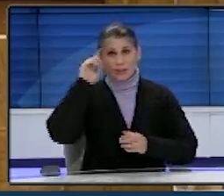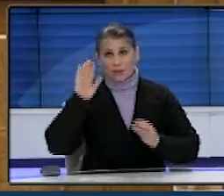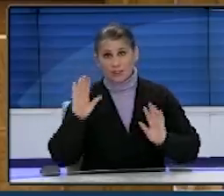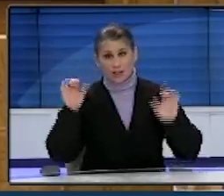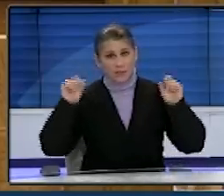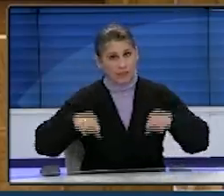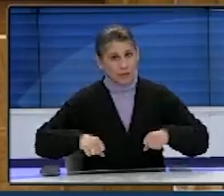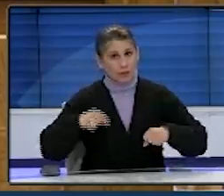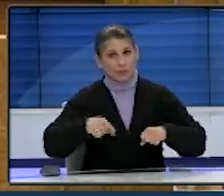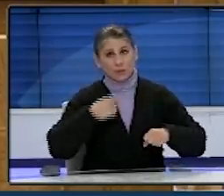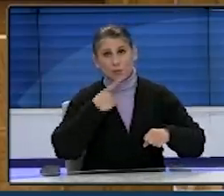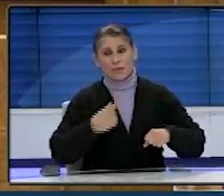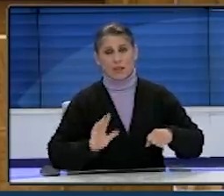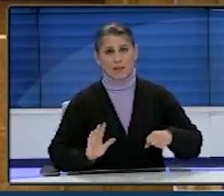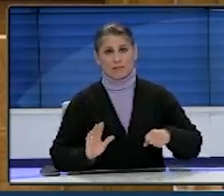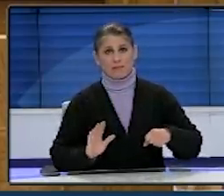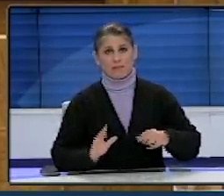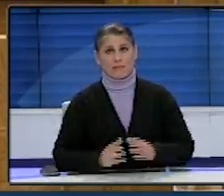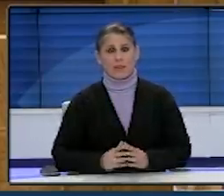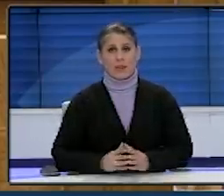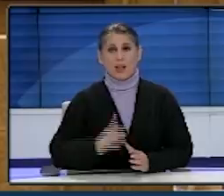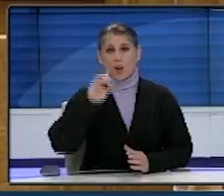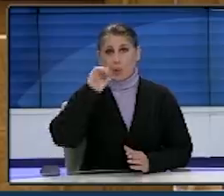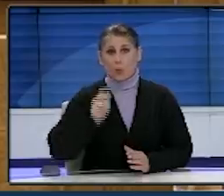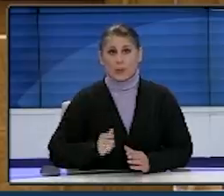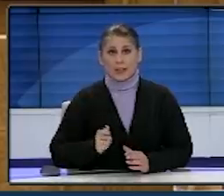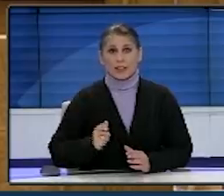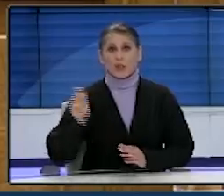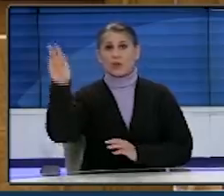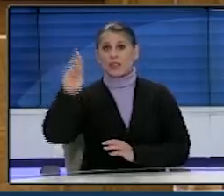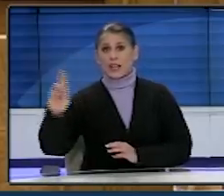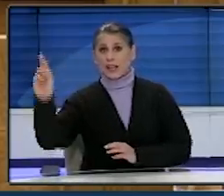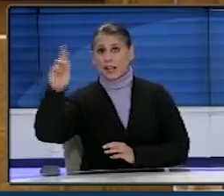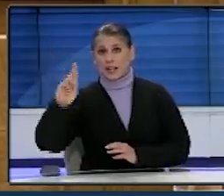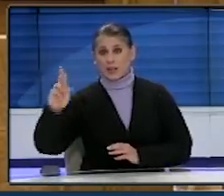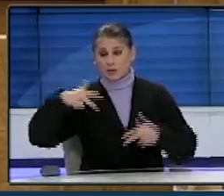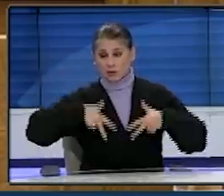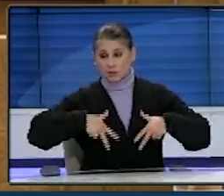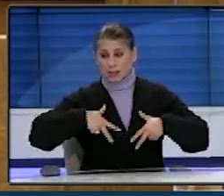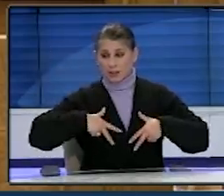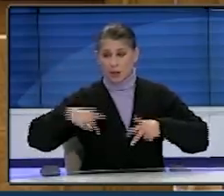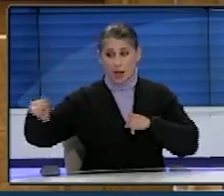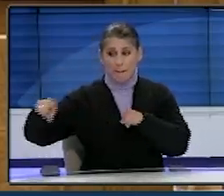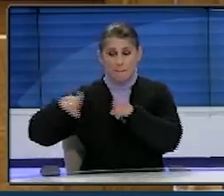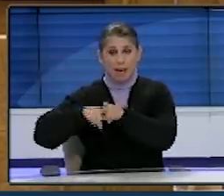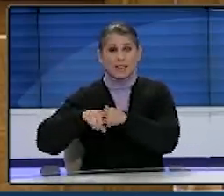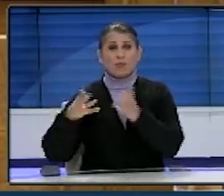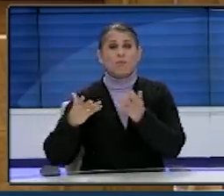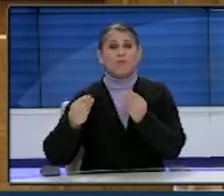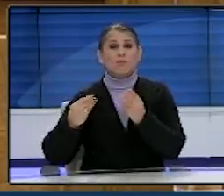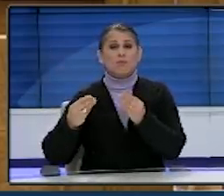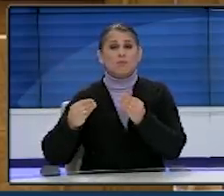καταλάβετε, επιβεβαιώσατε αυτό που είπα, ότι ουκρανικός και ρώσικος λαός έδωσαν μαζί πολλές